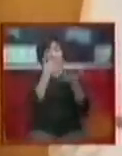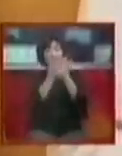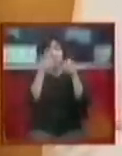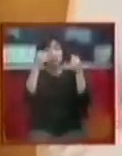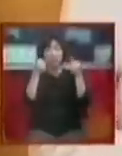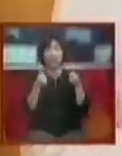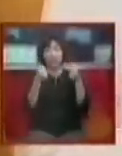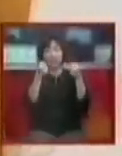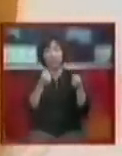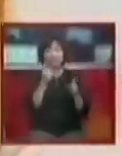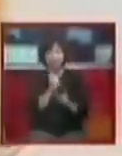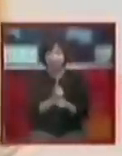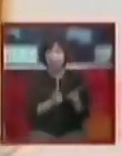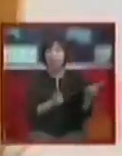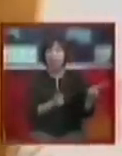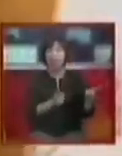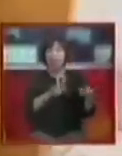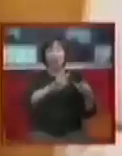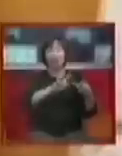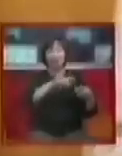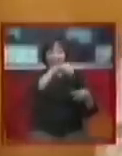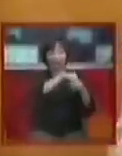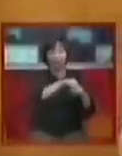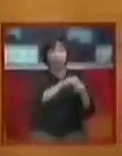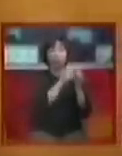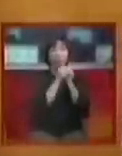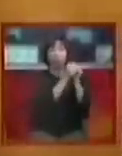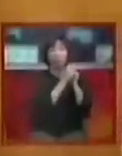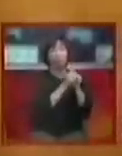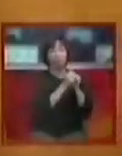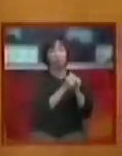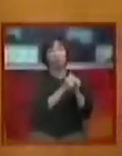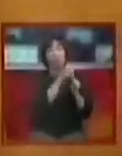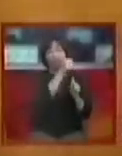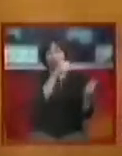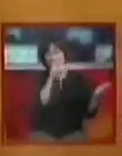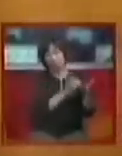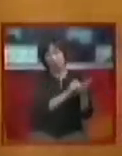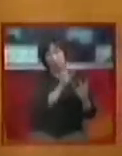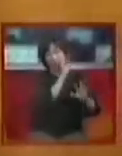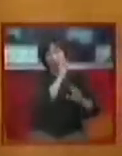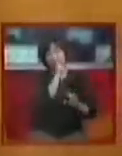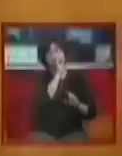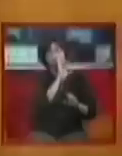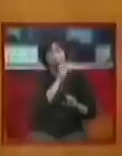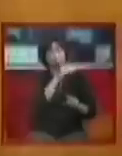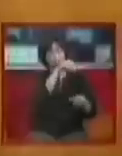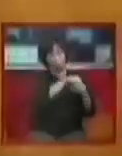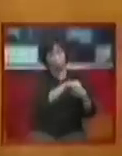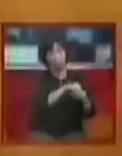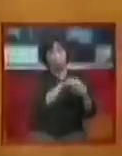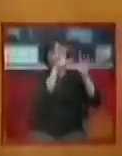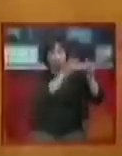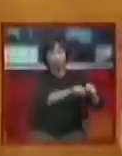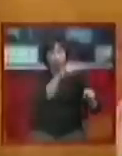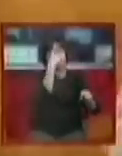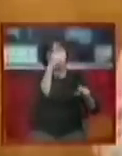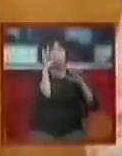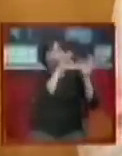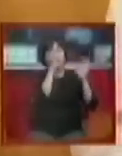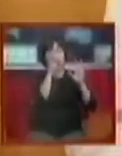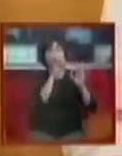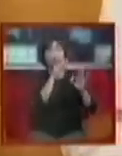rehas. Kakausan niya ang mahigit 10,000 sangkot sa illegal na droga na inaresto ng PDEA